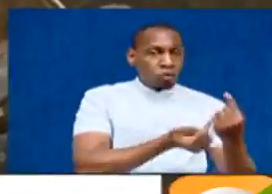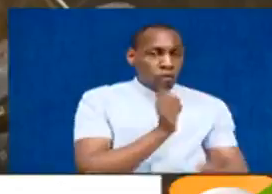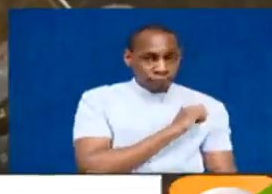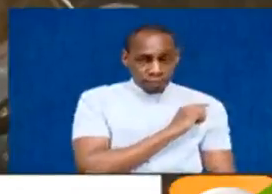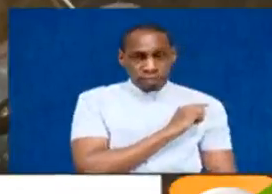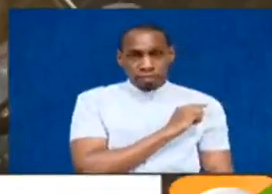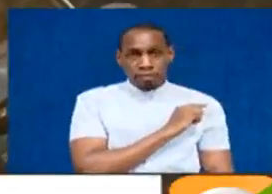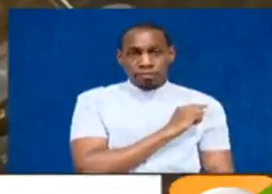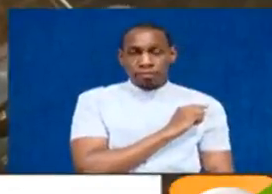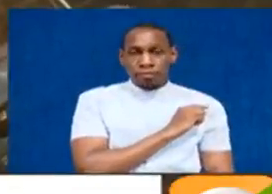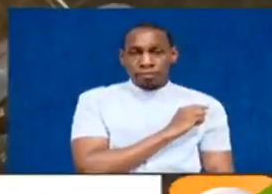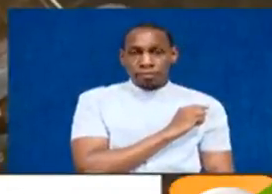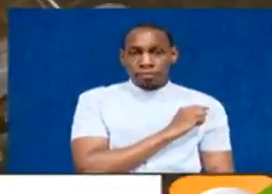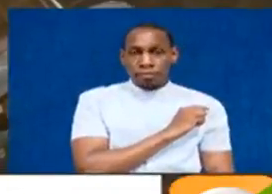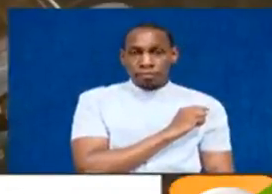kilichoandaliwa,